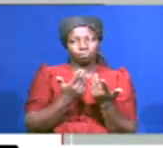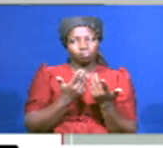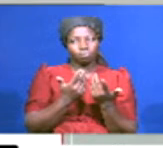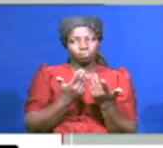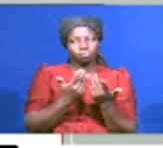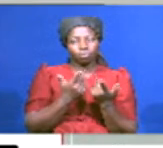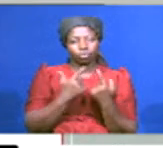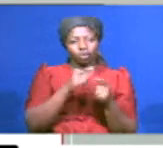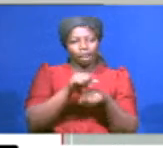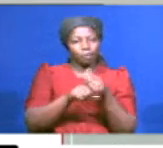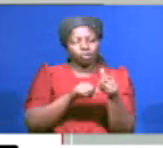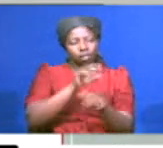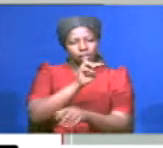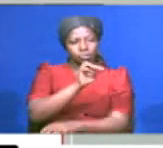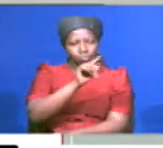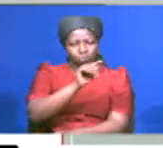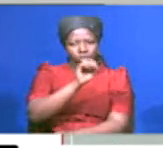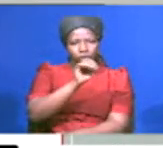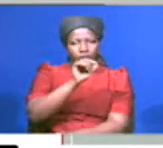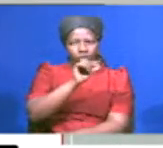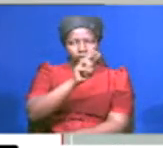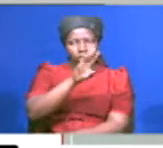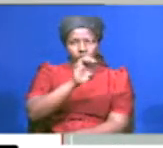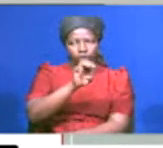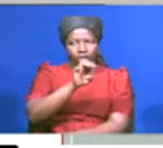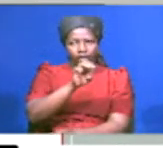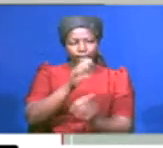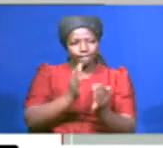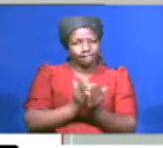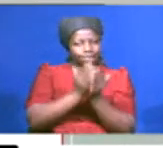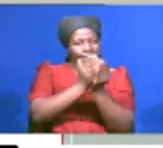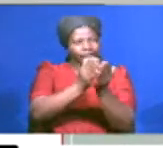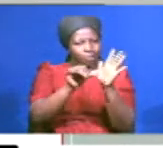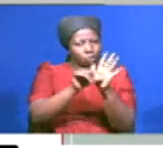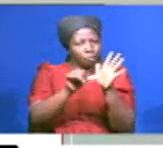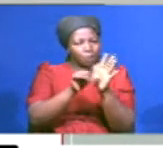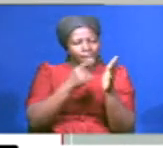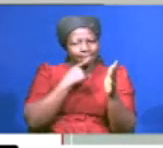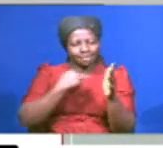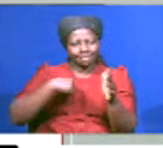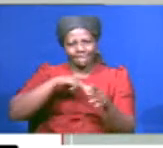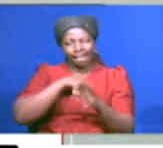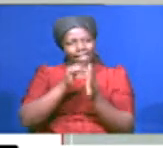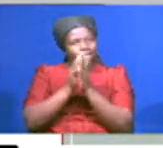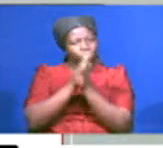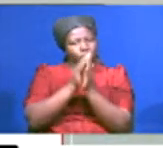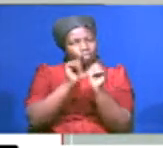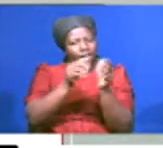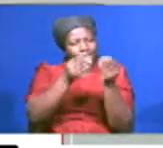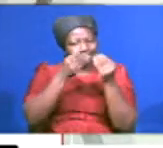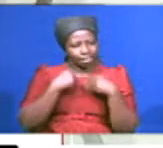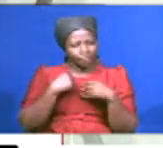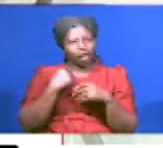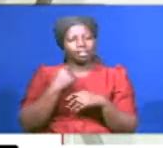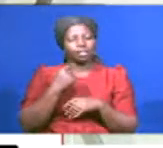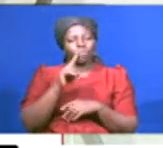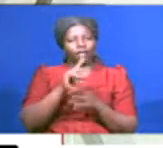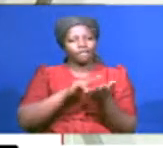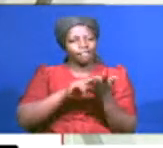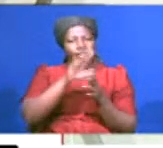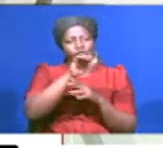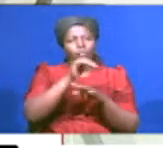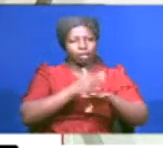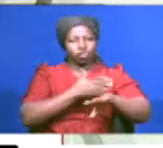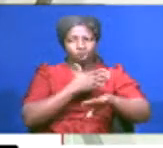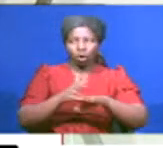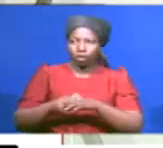disaster. Tell us the story, and maybe you can give us a verse from the song. Okay, Mtongo Ferry, that